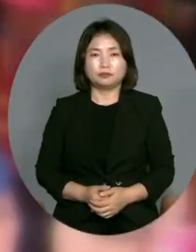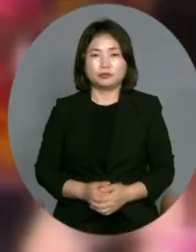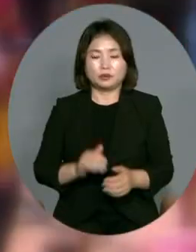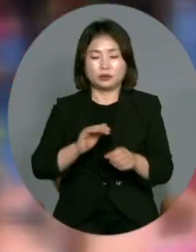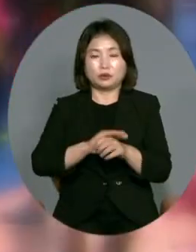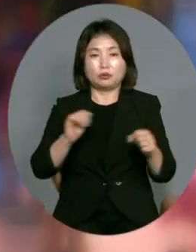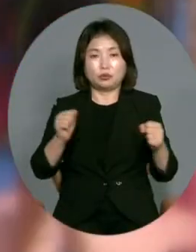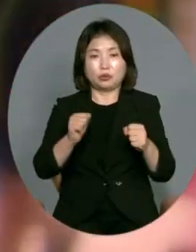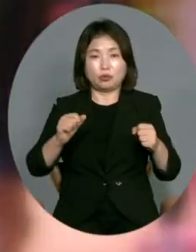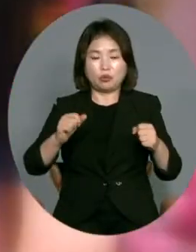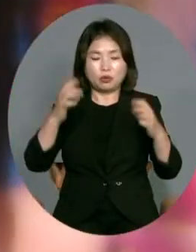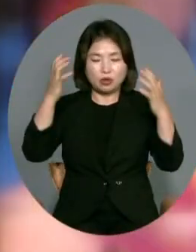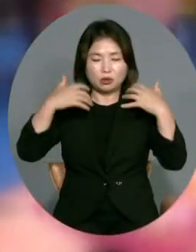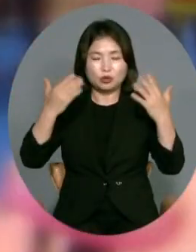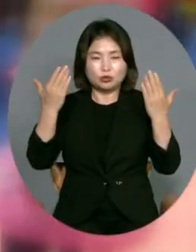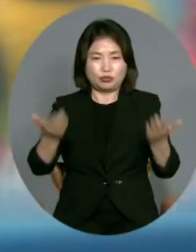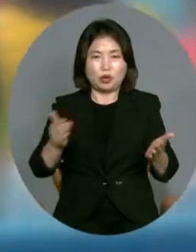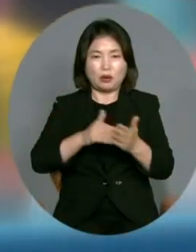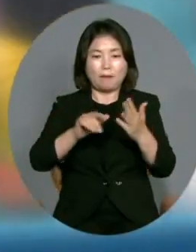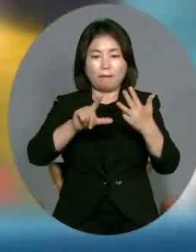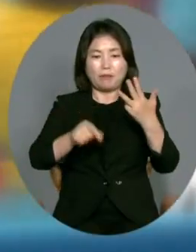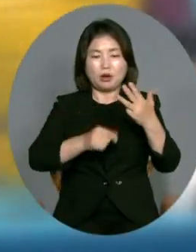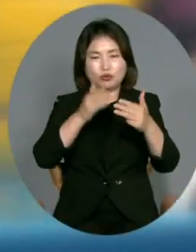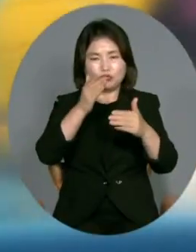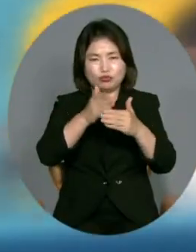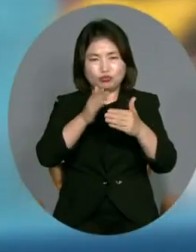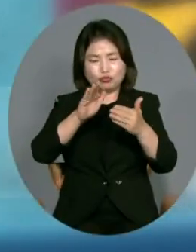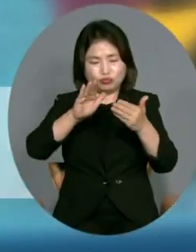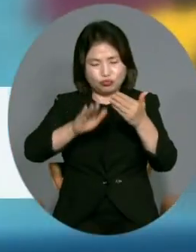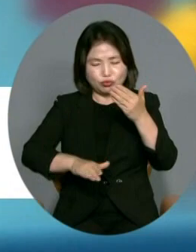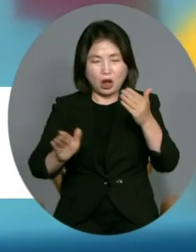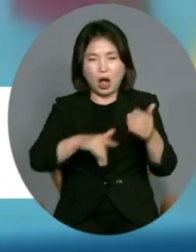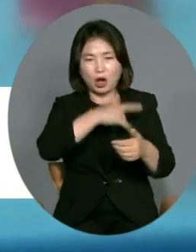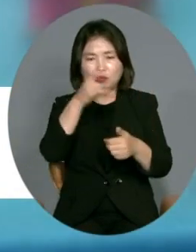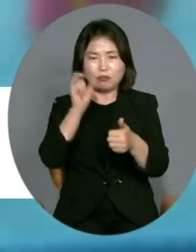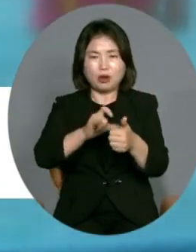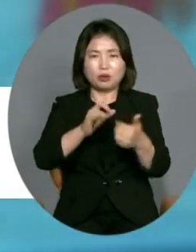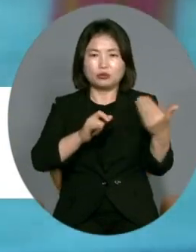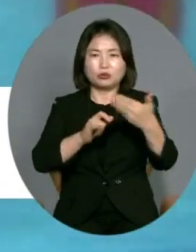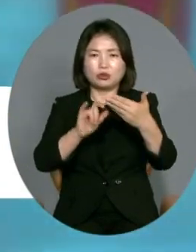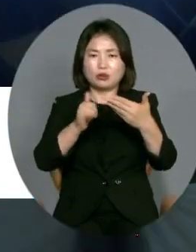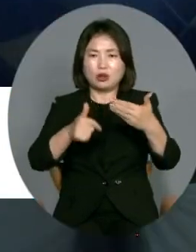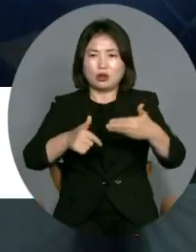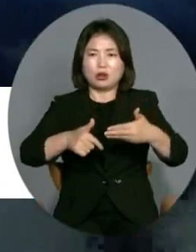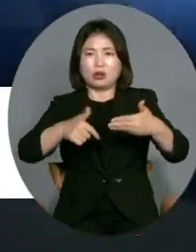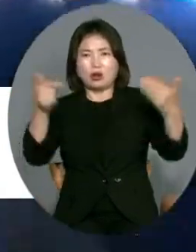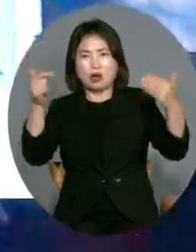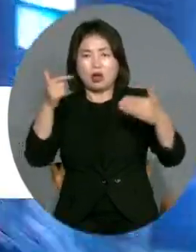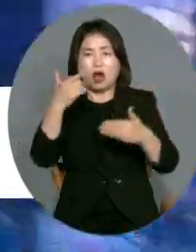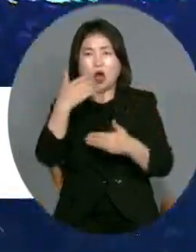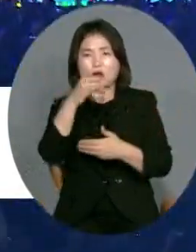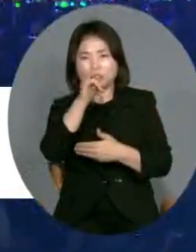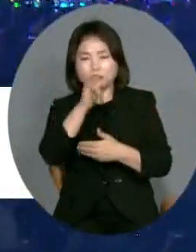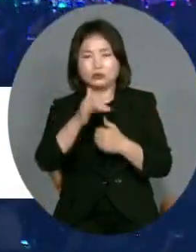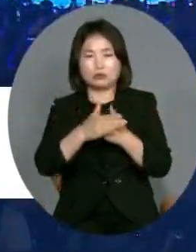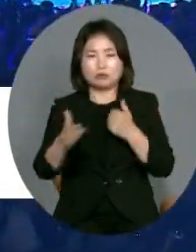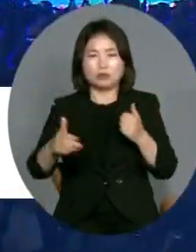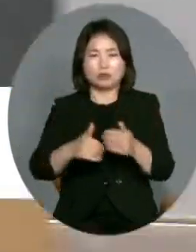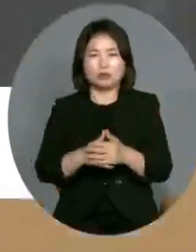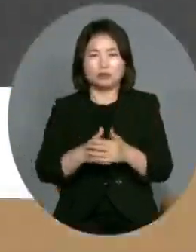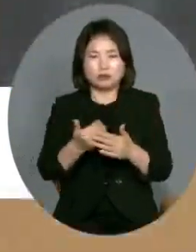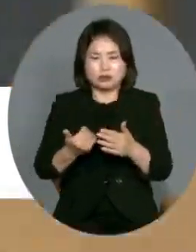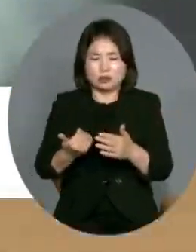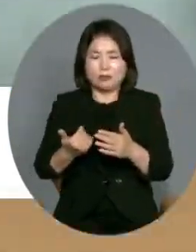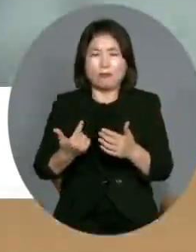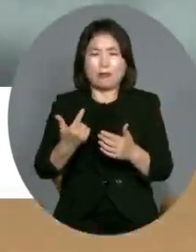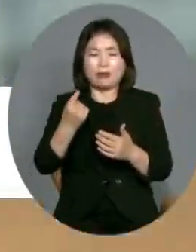경상북도는 여름 휴가가 끝나는 8월 중순 이후엔 하루 악 친자가 9000여 명 까지 늘어날 수도 있다고 보고 그 전까지